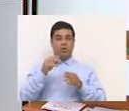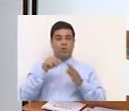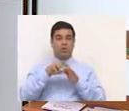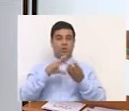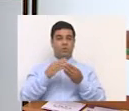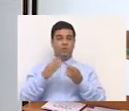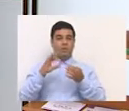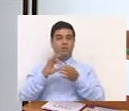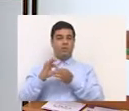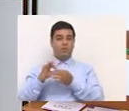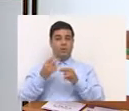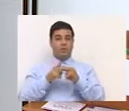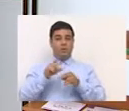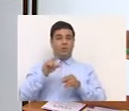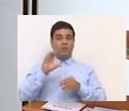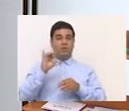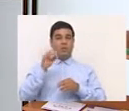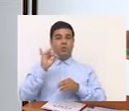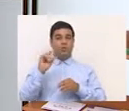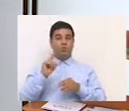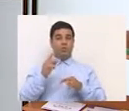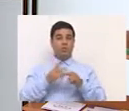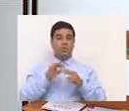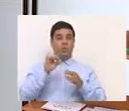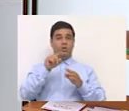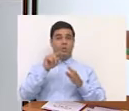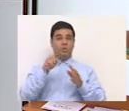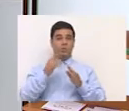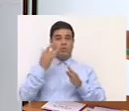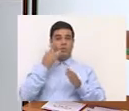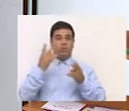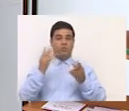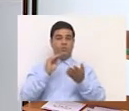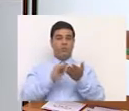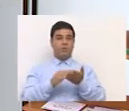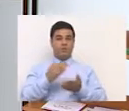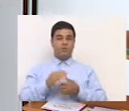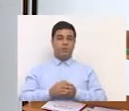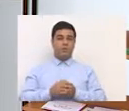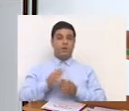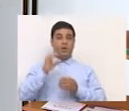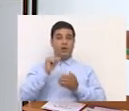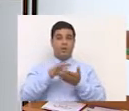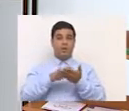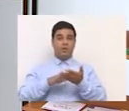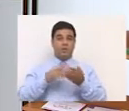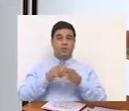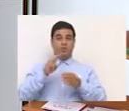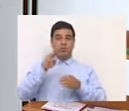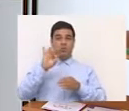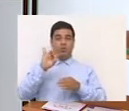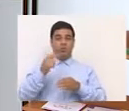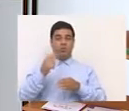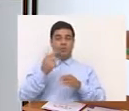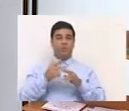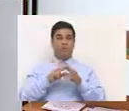этот союз. Будьте внимательны. Но запятая все равно нужна. А вот дальше торг.